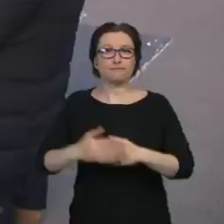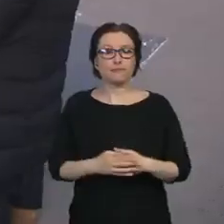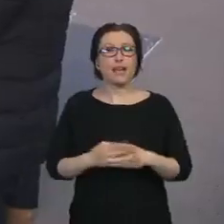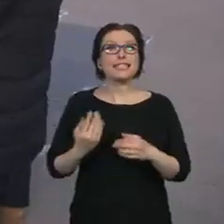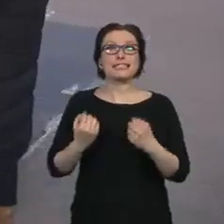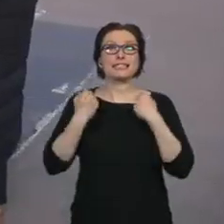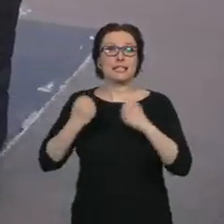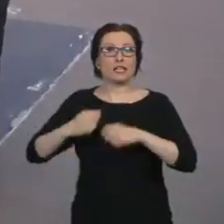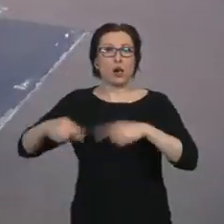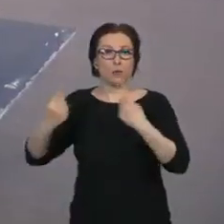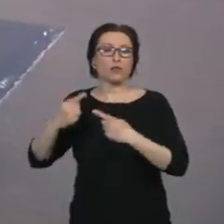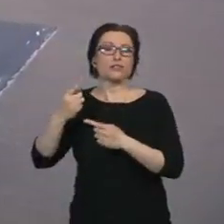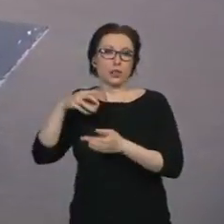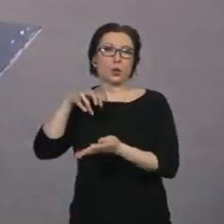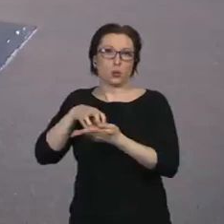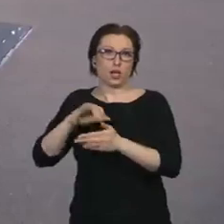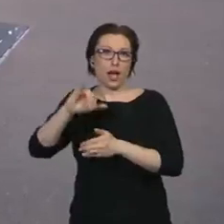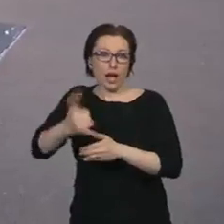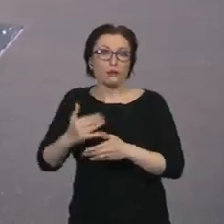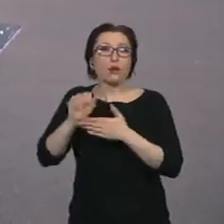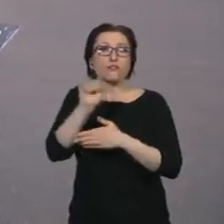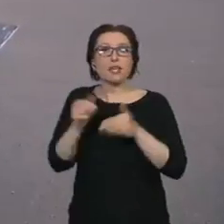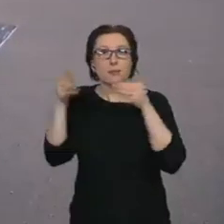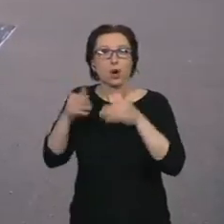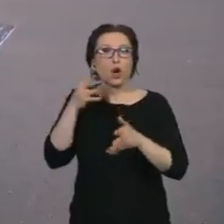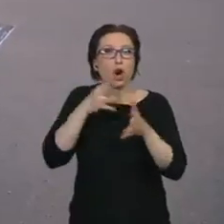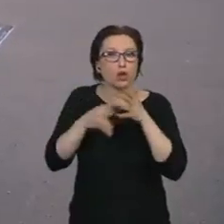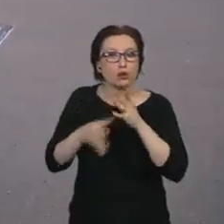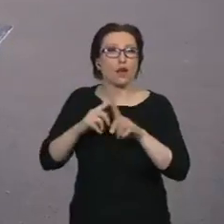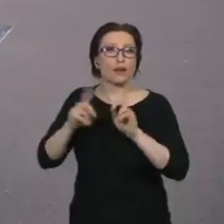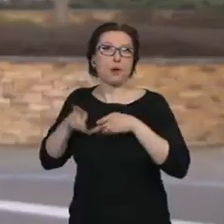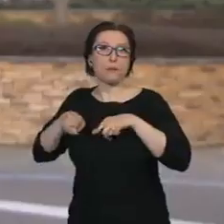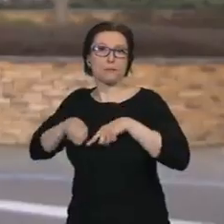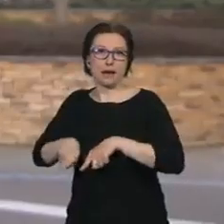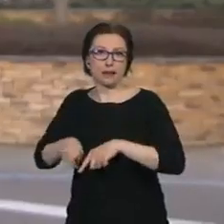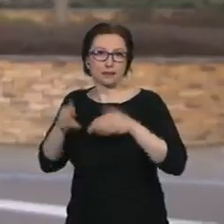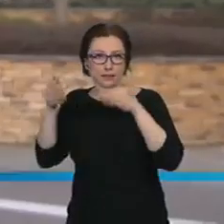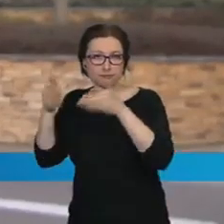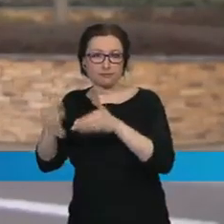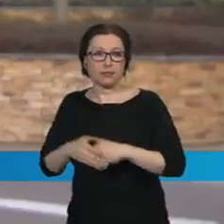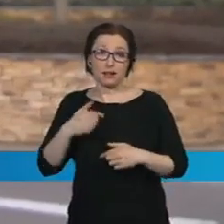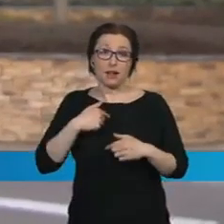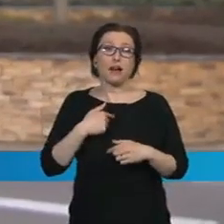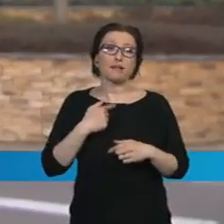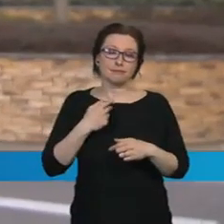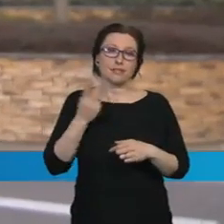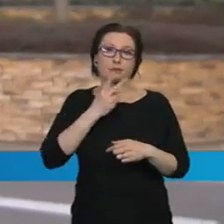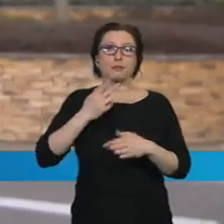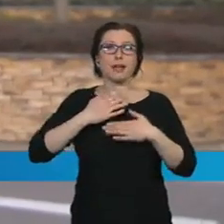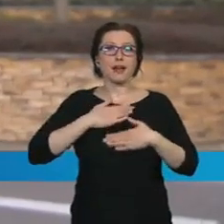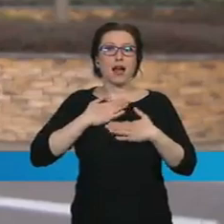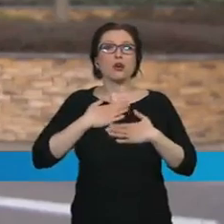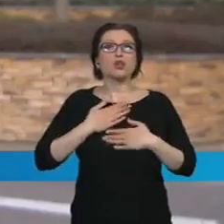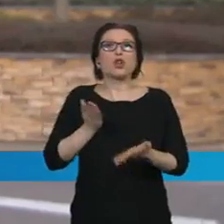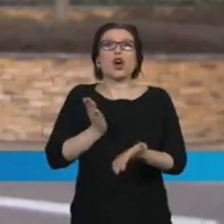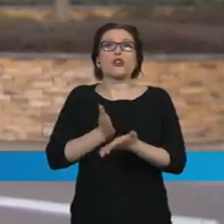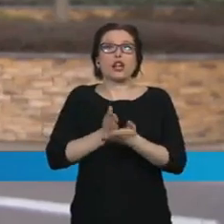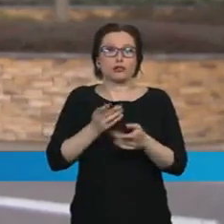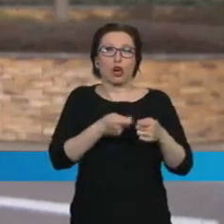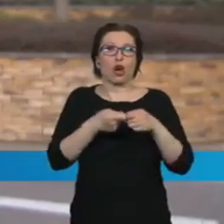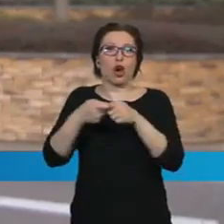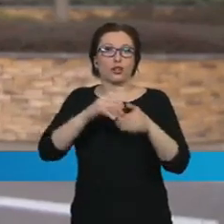hnutí ANO. Jejich bude pro změnu výbor kontrolní nebo majetkový. Na jedné straně jsem rád, že se podepsala konečně